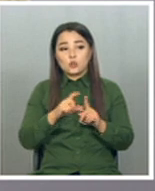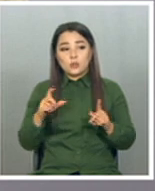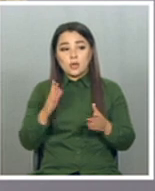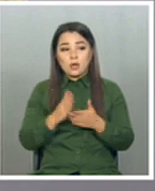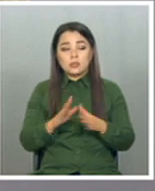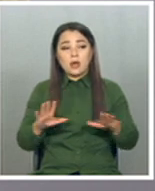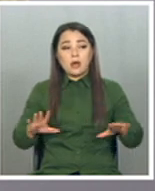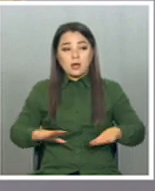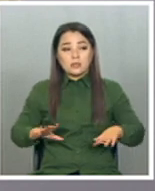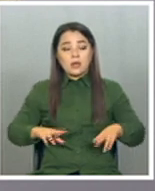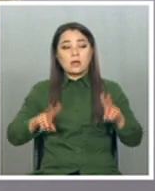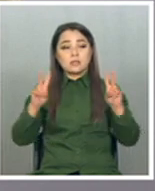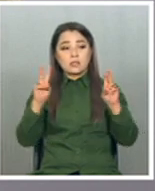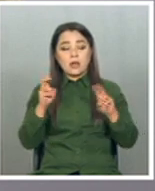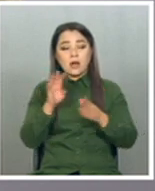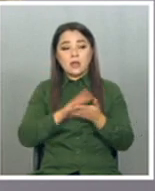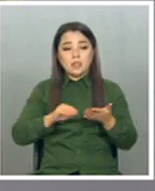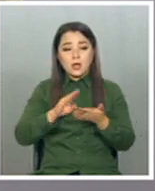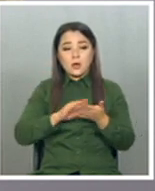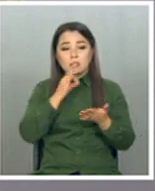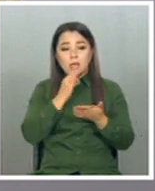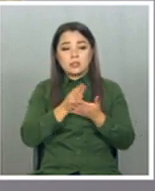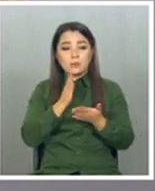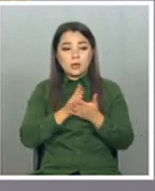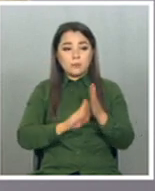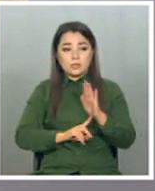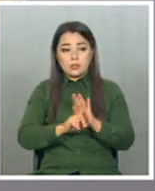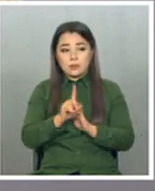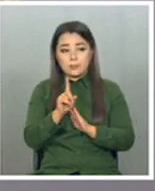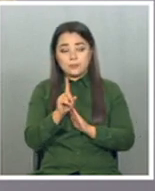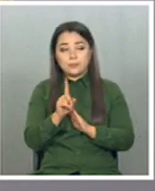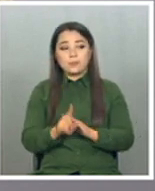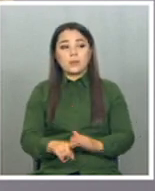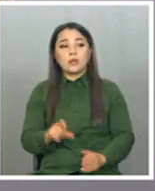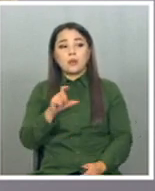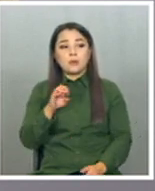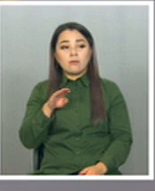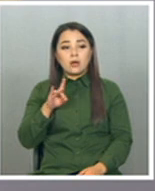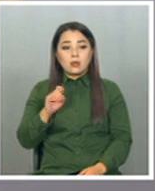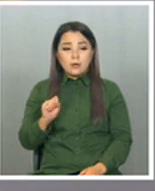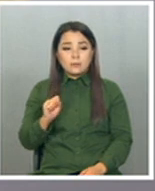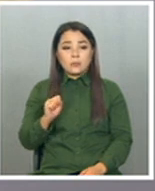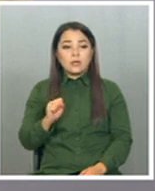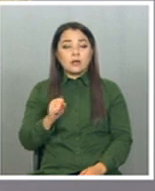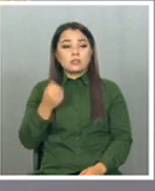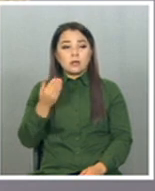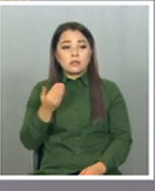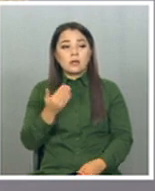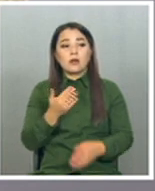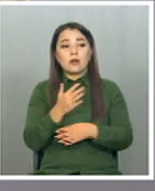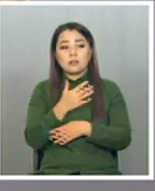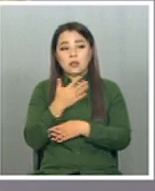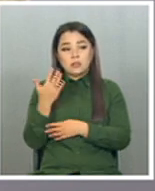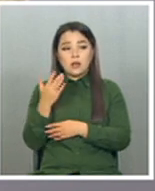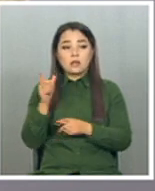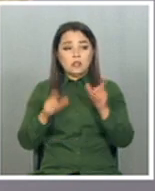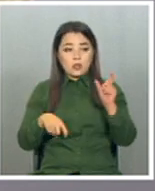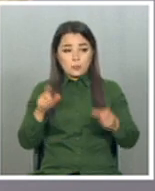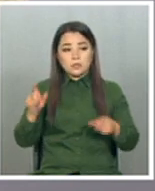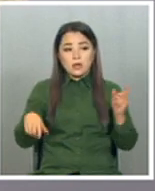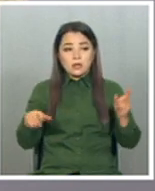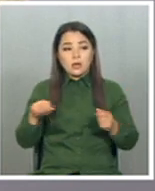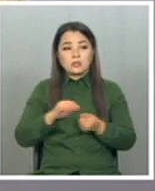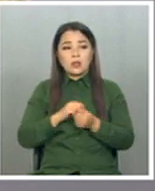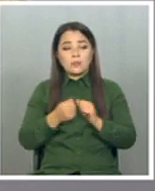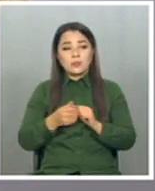ат деген сөздің қайталану арқылы басталған. Эпифора – тал шарбаққа мал сақтап, тас қалада